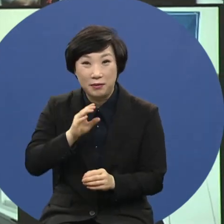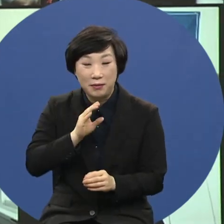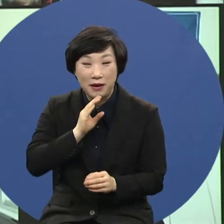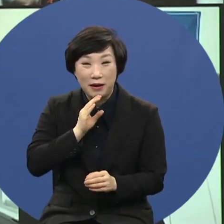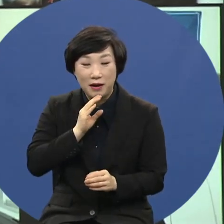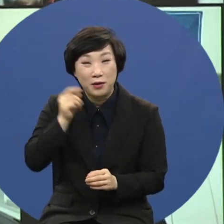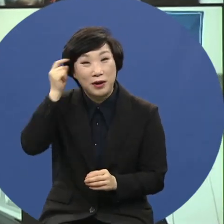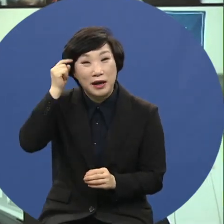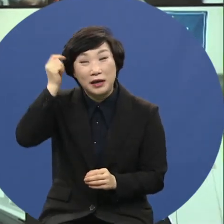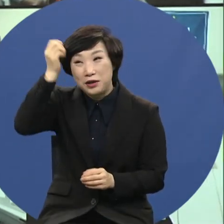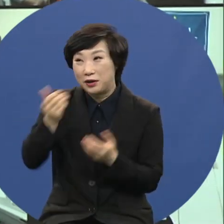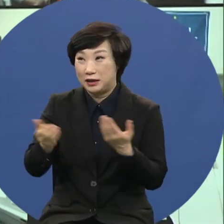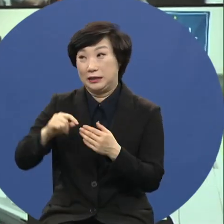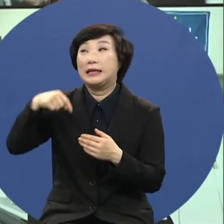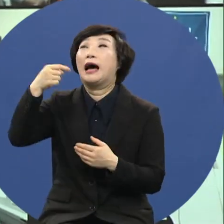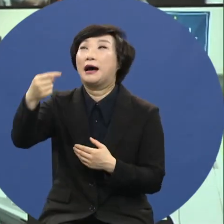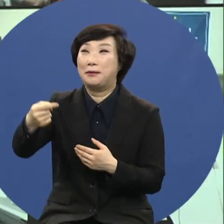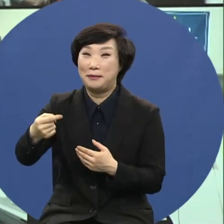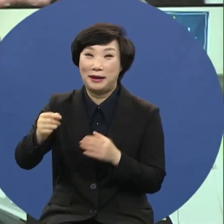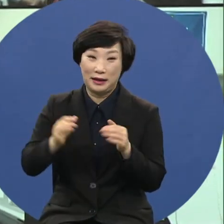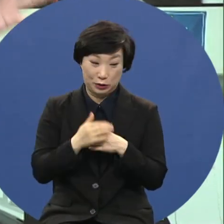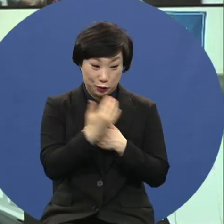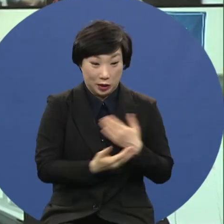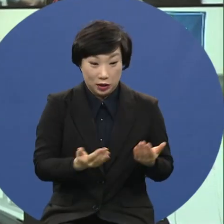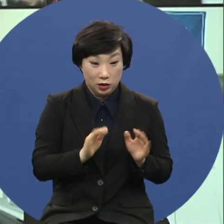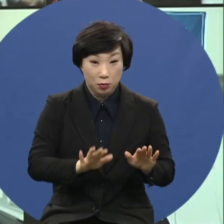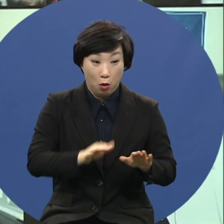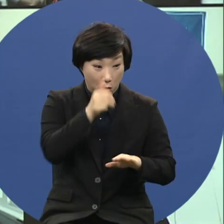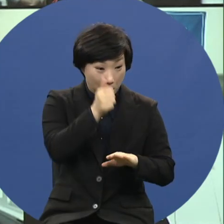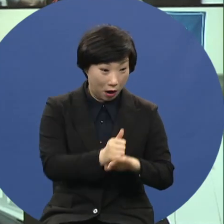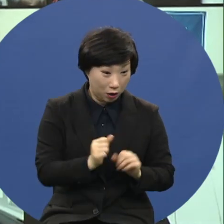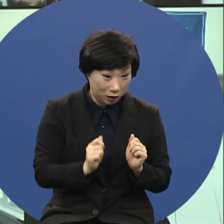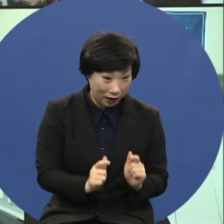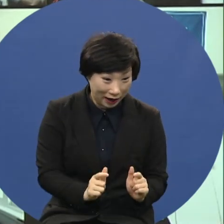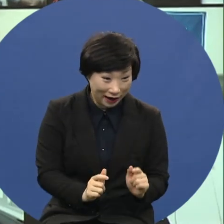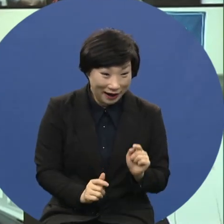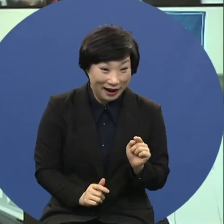영적인 것은 다음에 또 얻으면 되잖아. 육의 것은 이번 마지막 기회인데